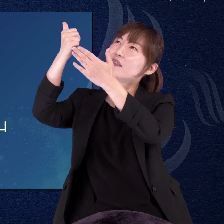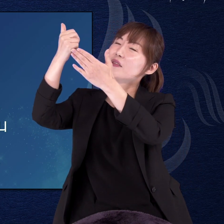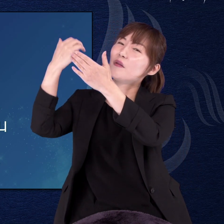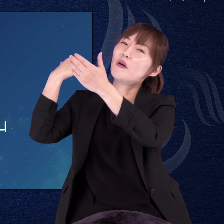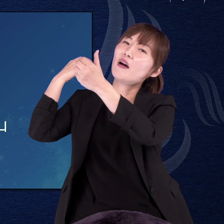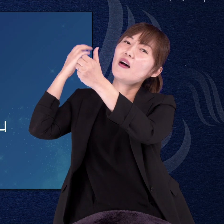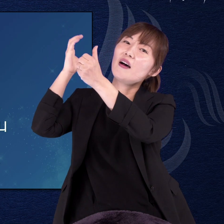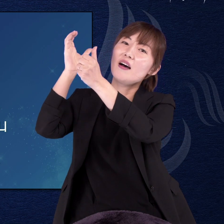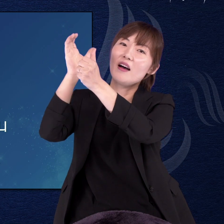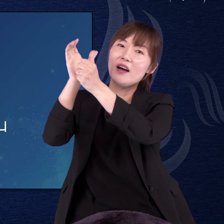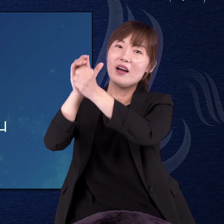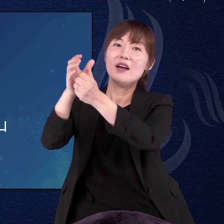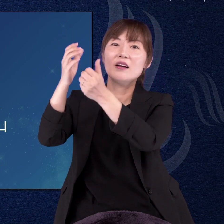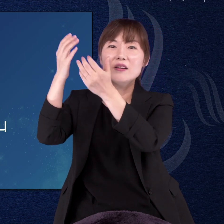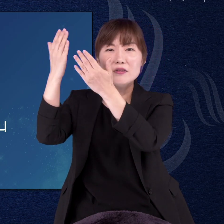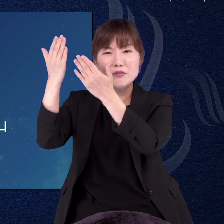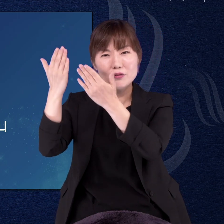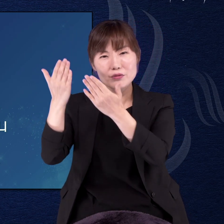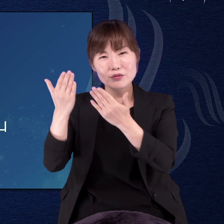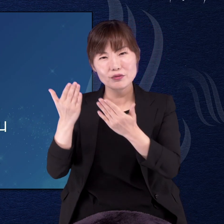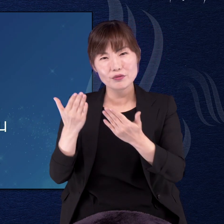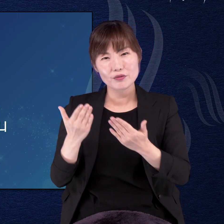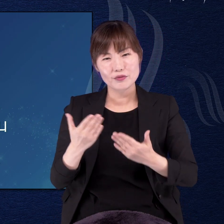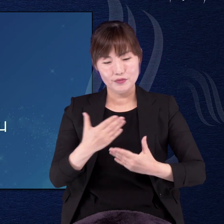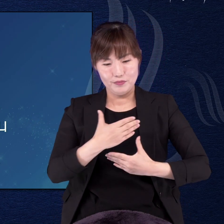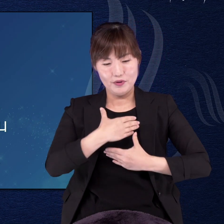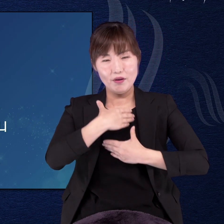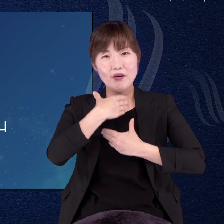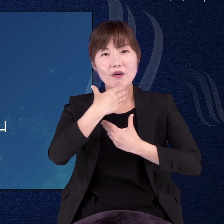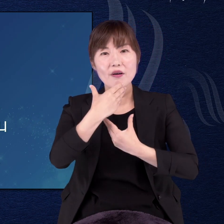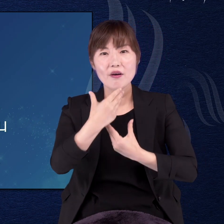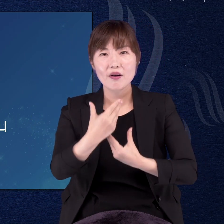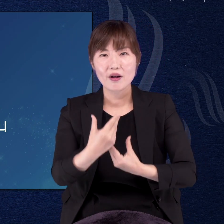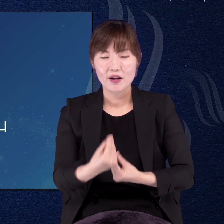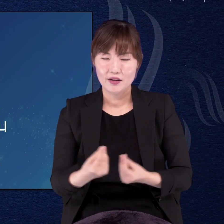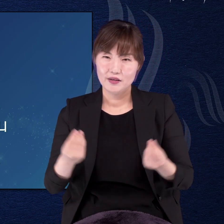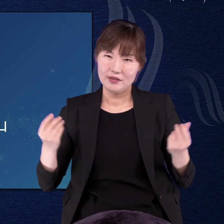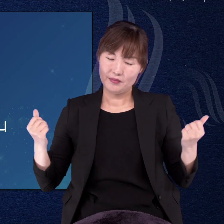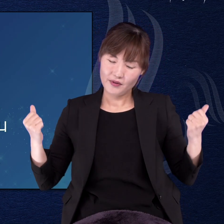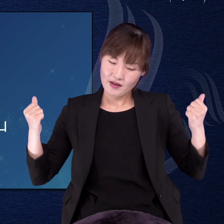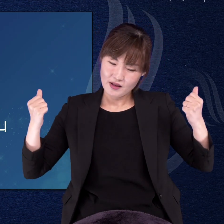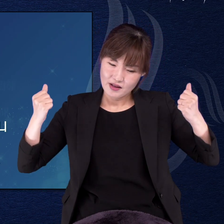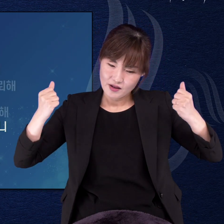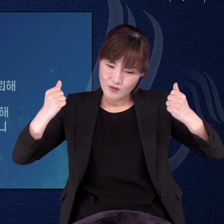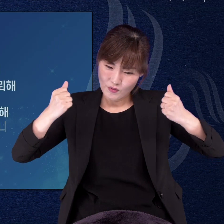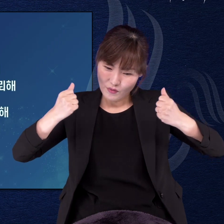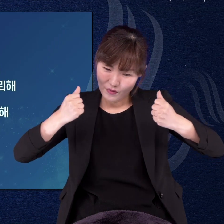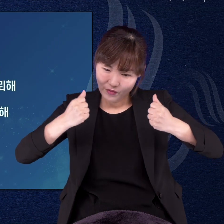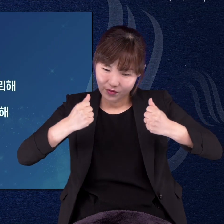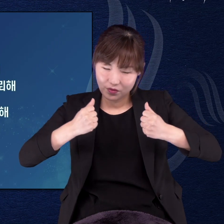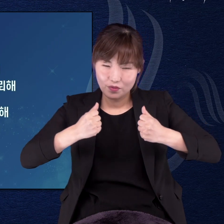돌리고 주시는 평강의 옷을 입습니다.